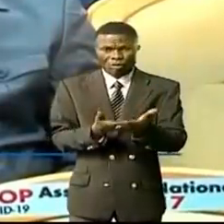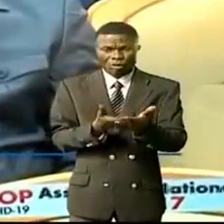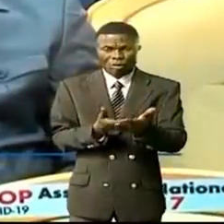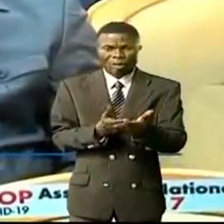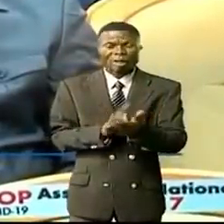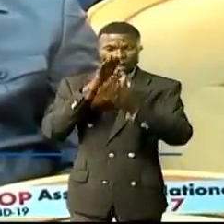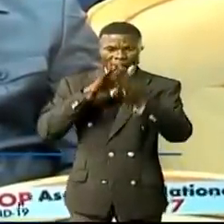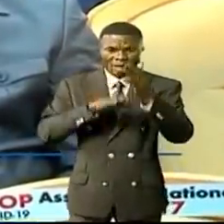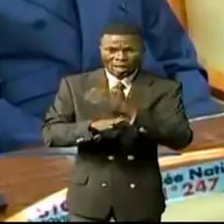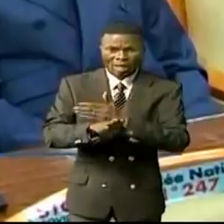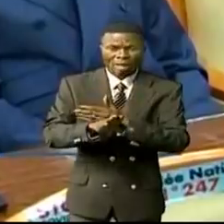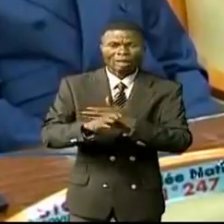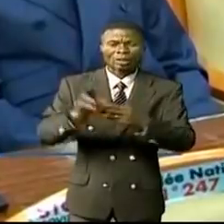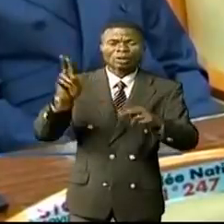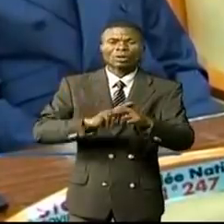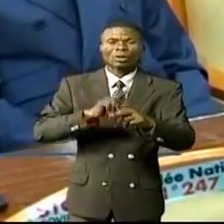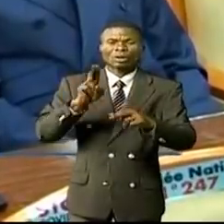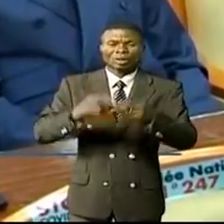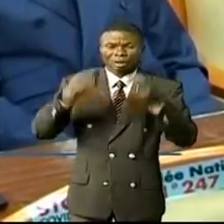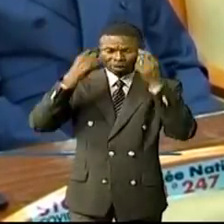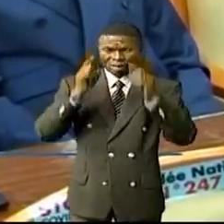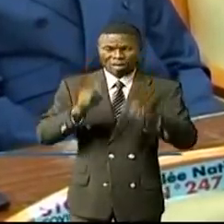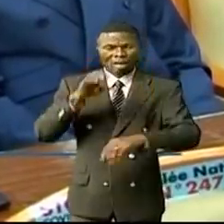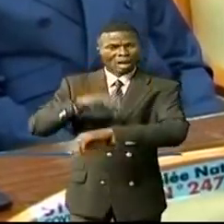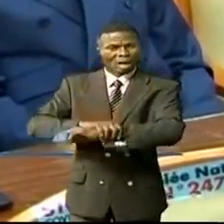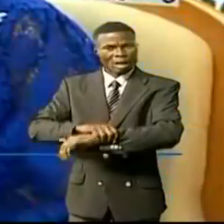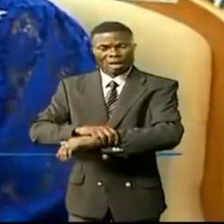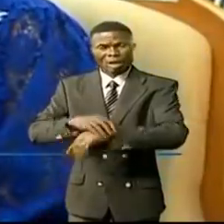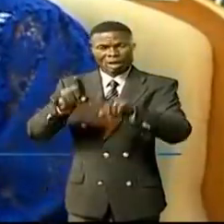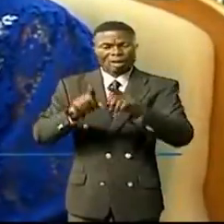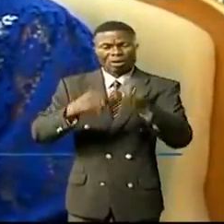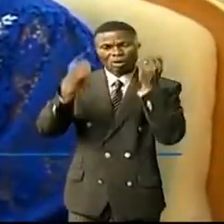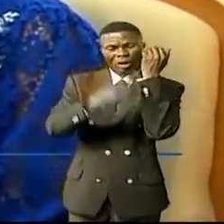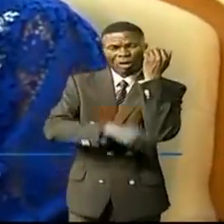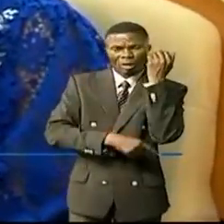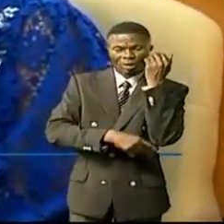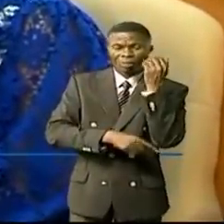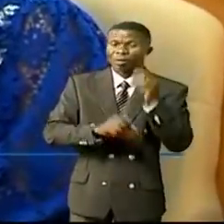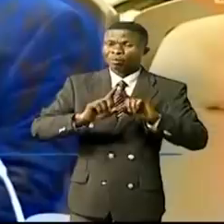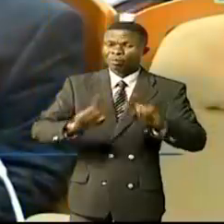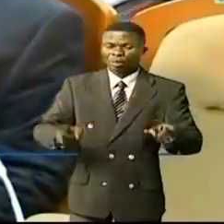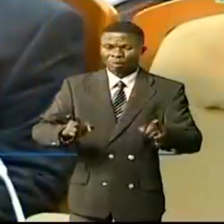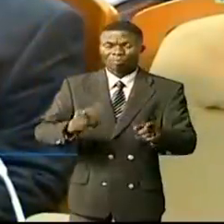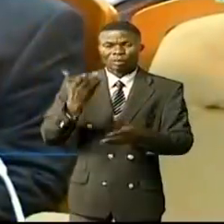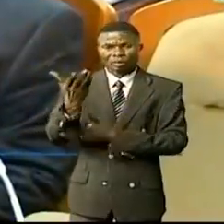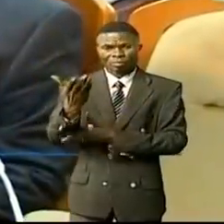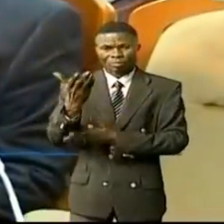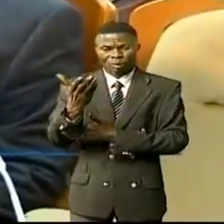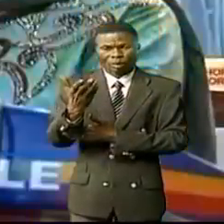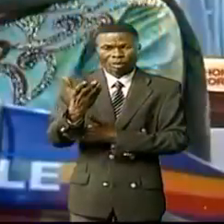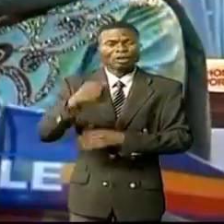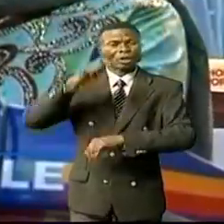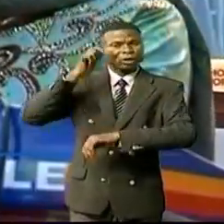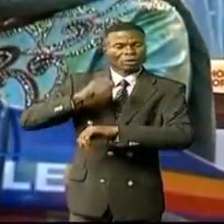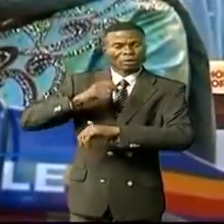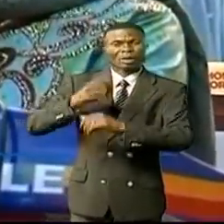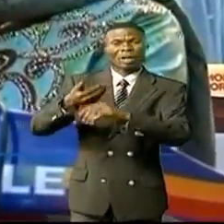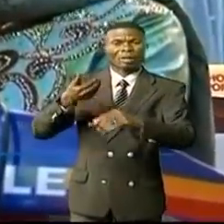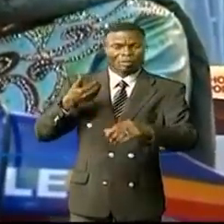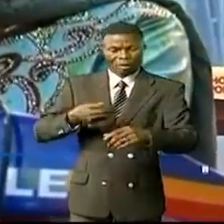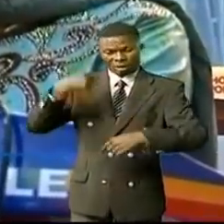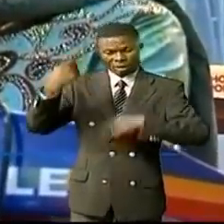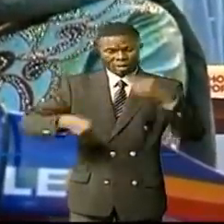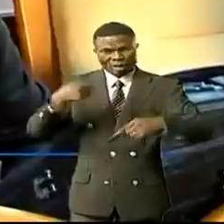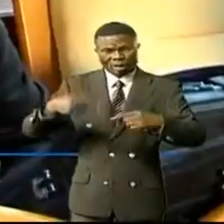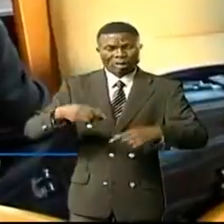s'applique pas à l'exécution des décisions d'arrestation et des condamnations, mais à la demande d'entrée judiciaire. Après débat,